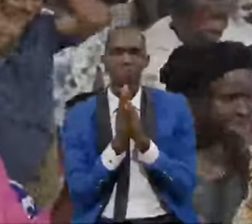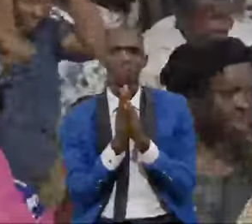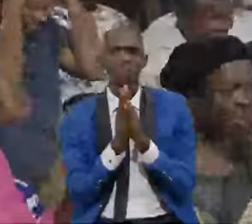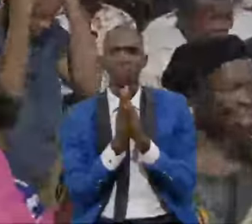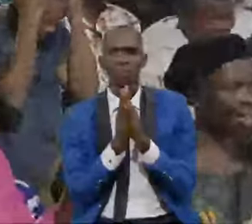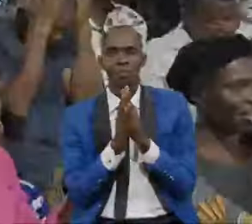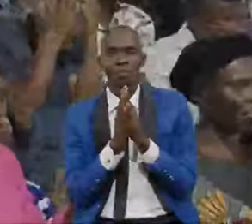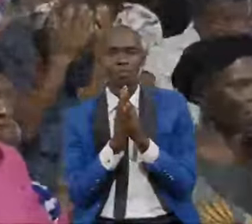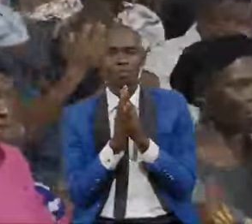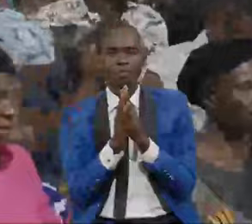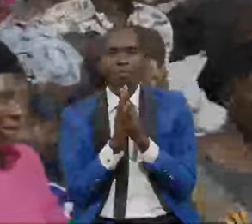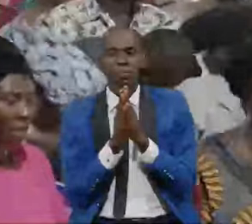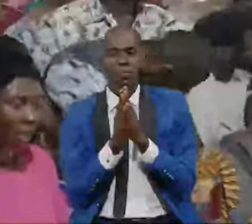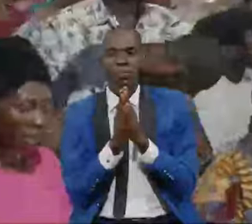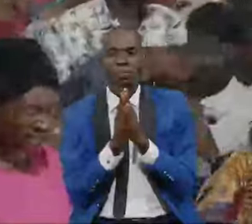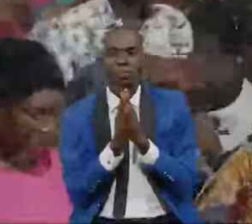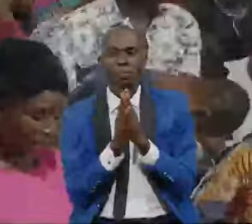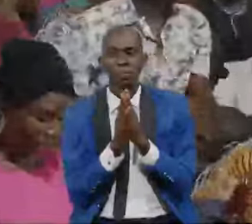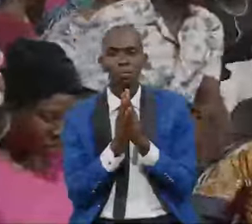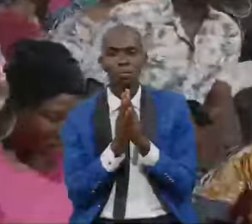baissée, les yeux fermés.